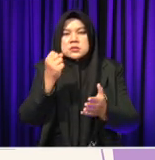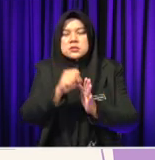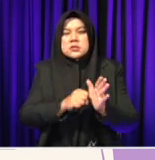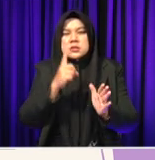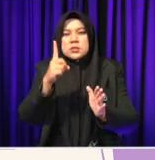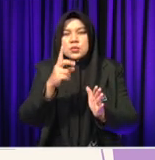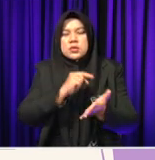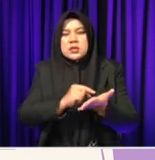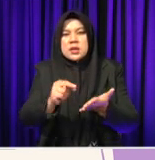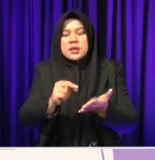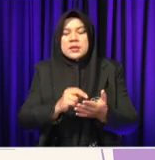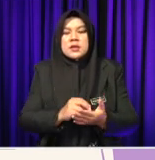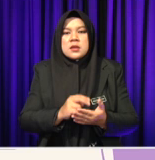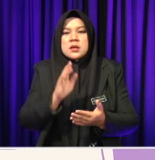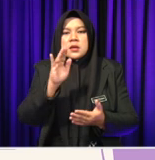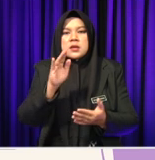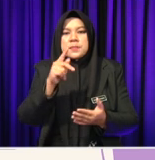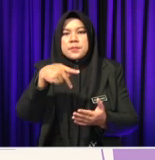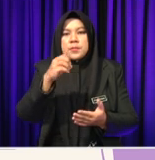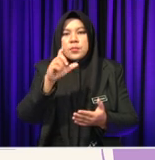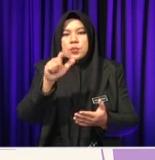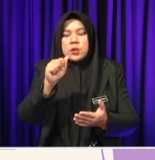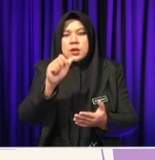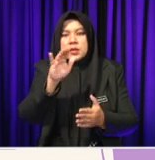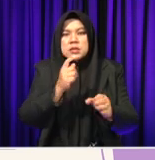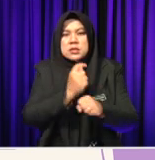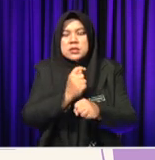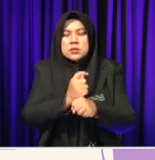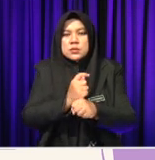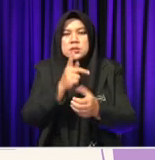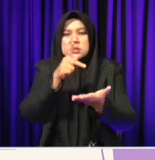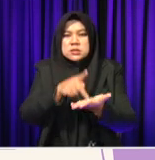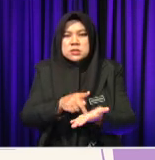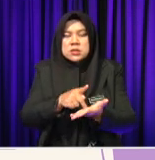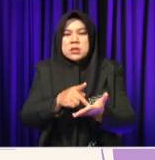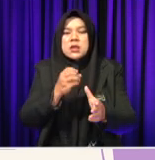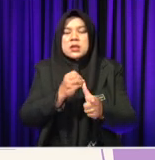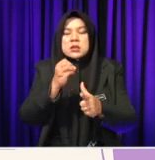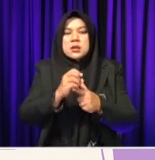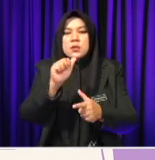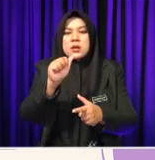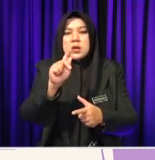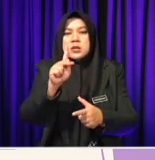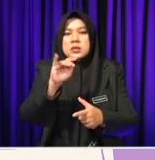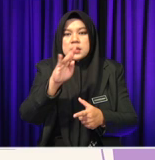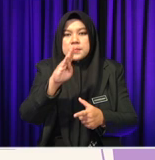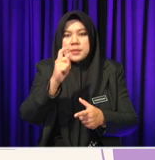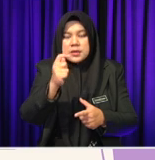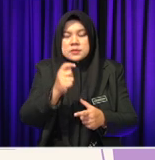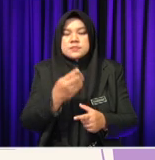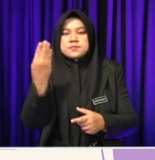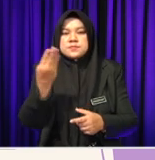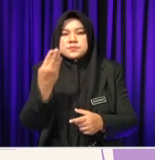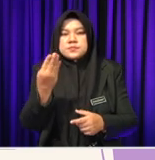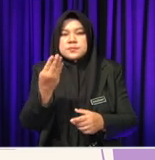munasabah berdasarkan pola ataupun corak tertentu contoh dia kesan ataupun akibat kemudian soalan Terangkan dah biasa dah tengok